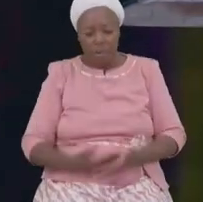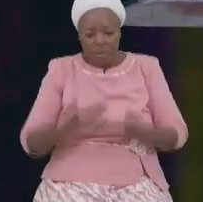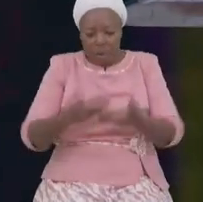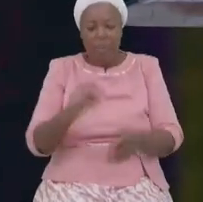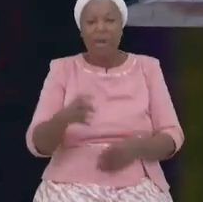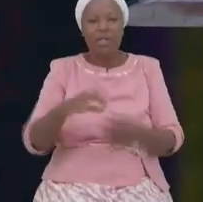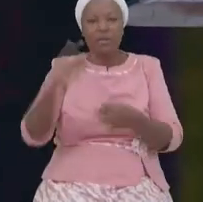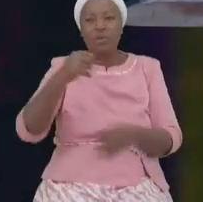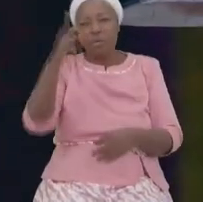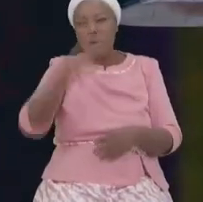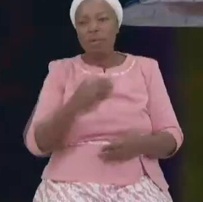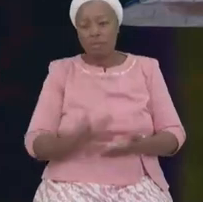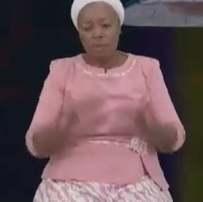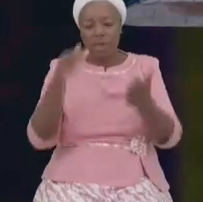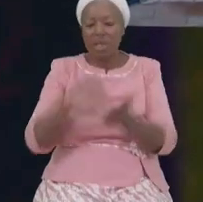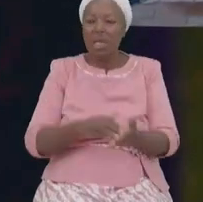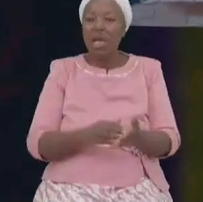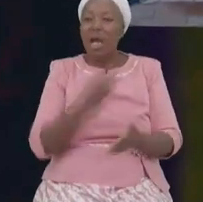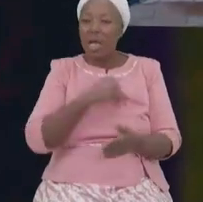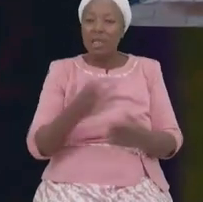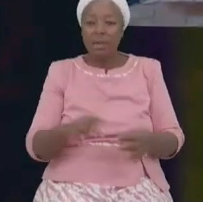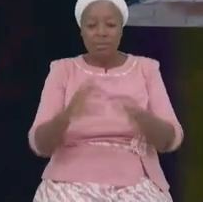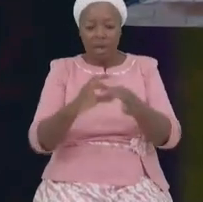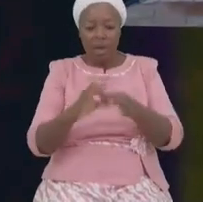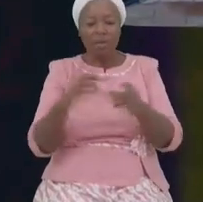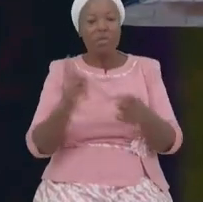nouveau, et appartenant donc au Seigneur.